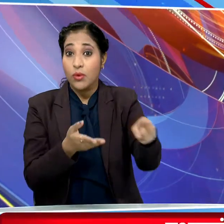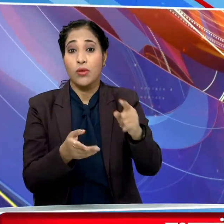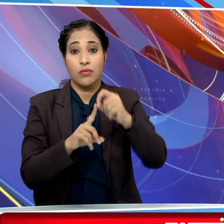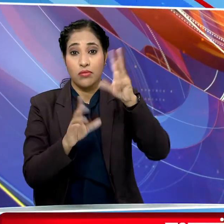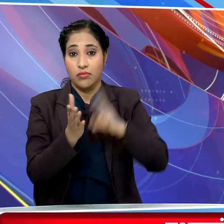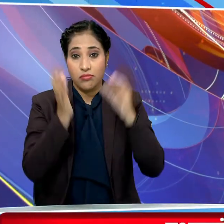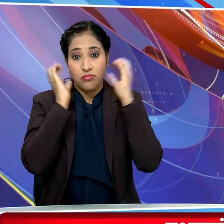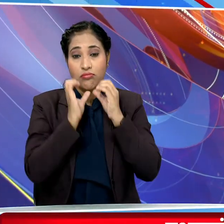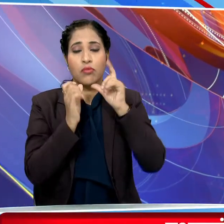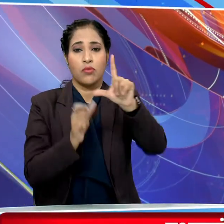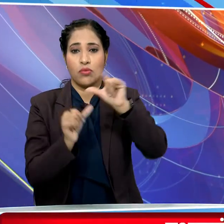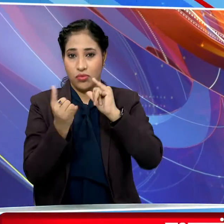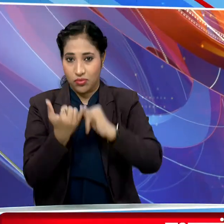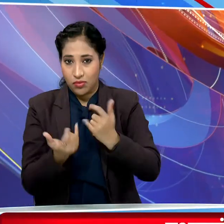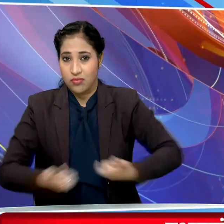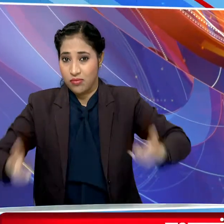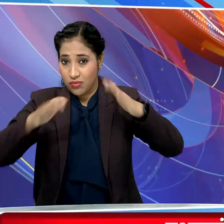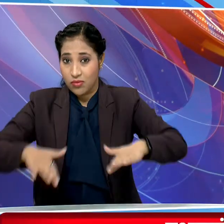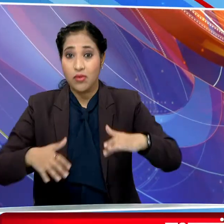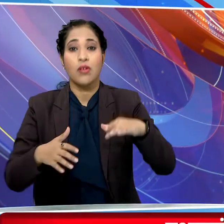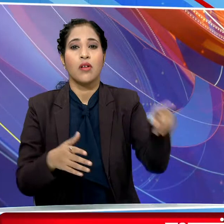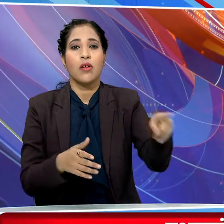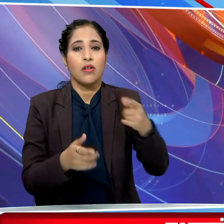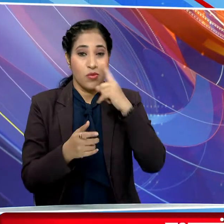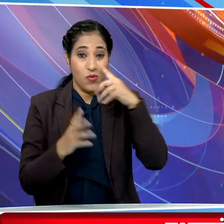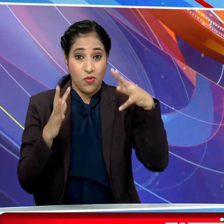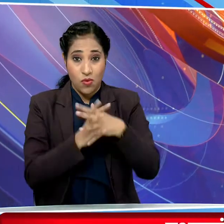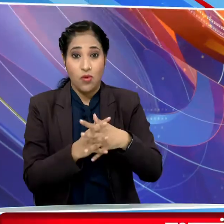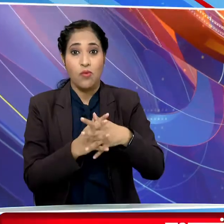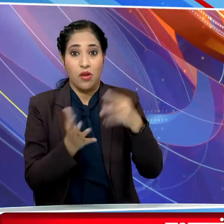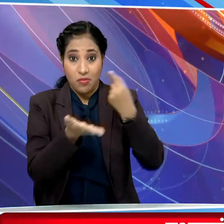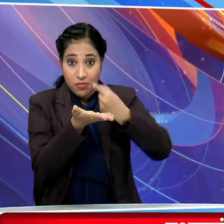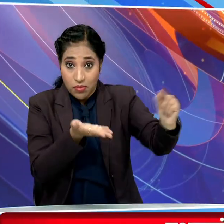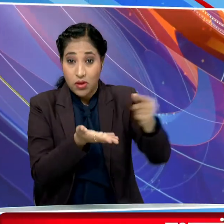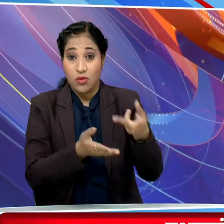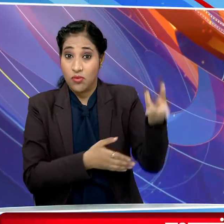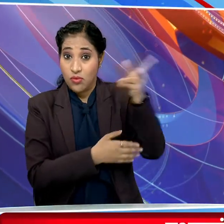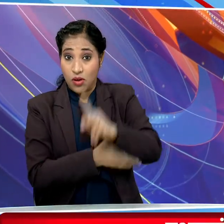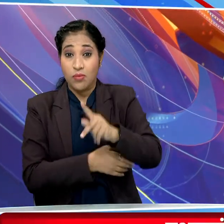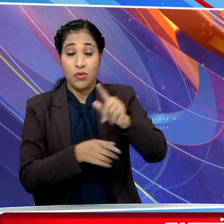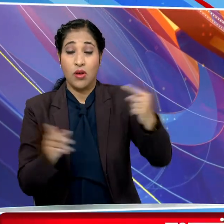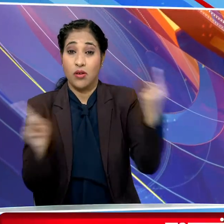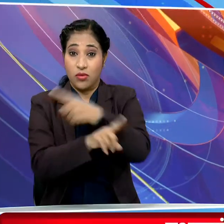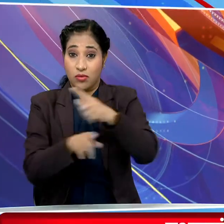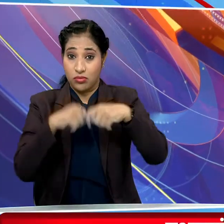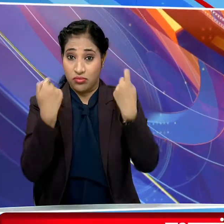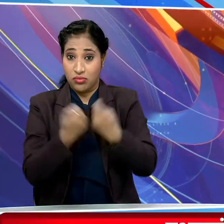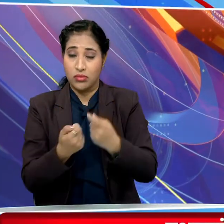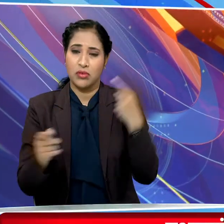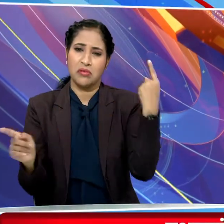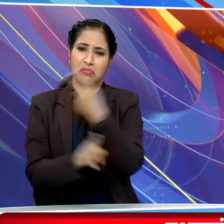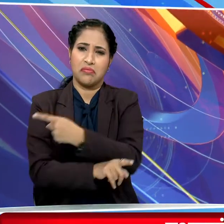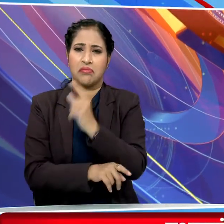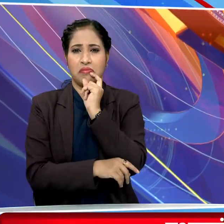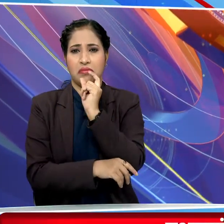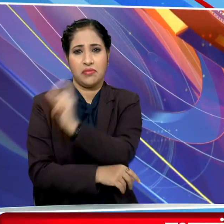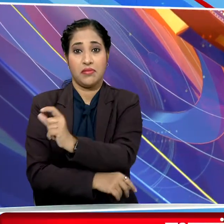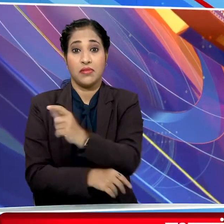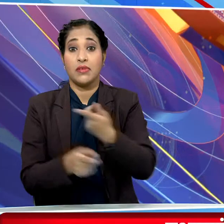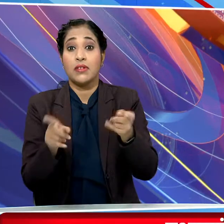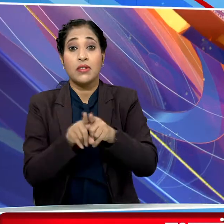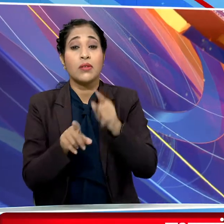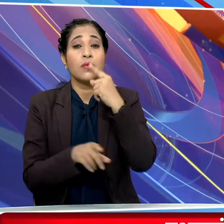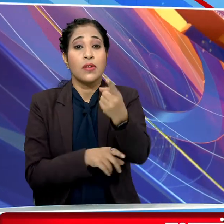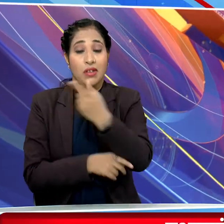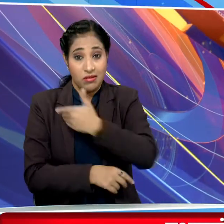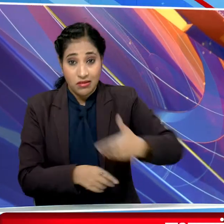और विधानसभाओं में महिला आरक्षण को लेकर दोहरा रवैया अपनाने पर विपक्षी गठबंधन को बनाया निशाना। कहा,